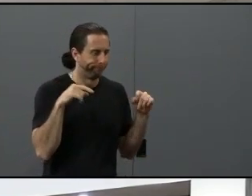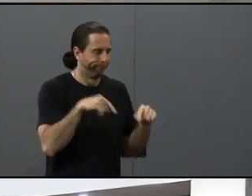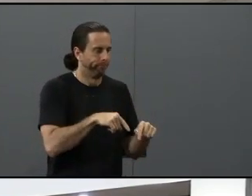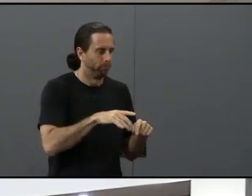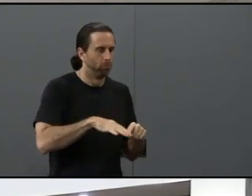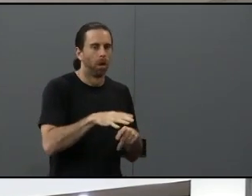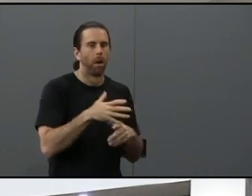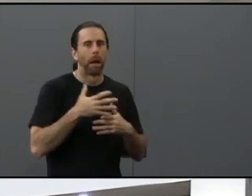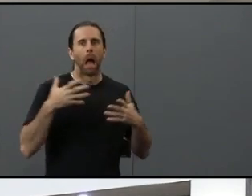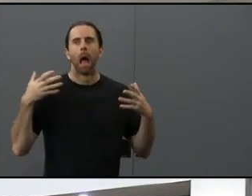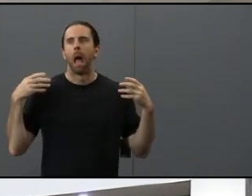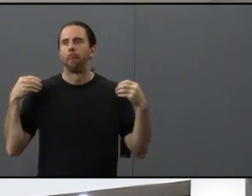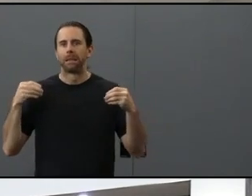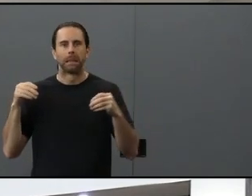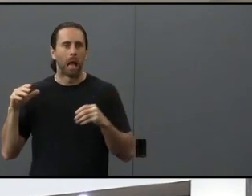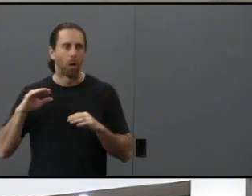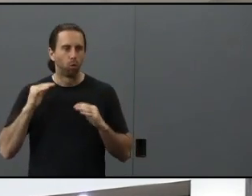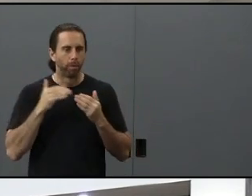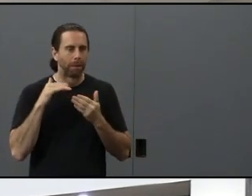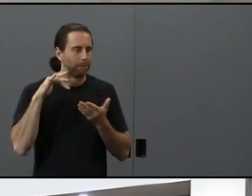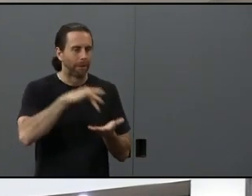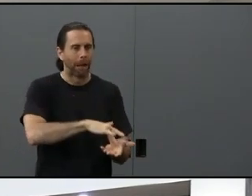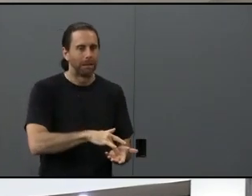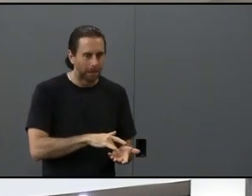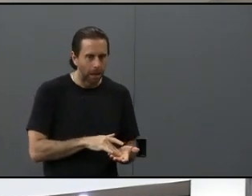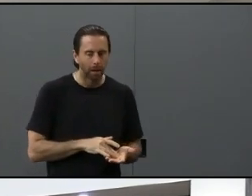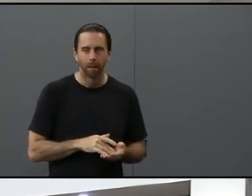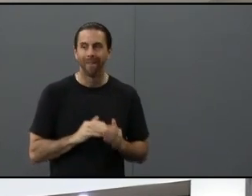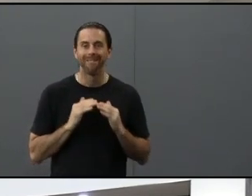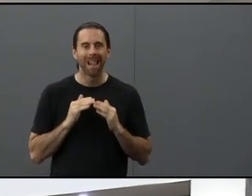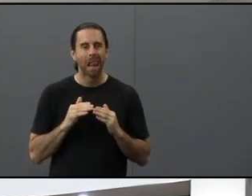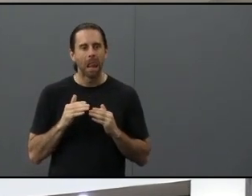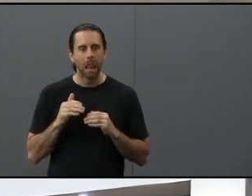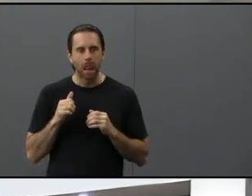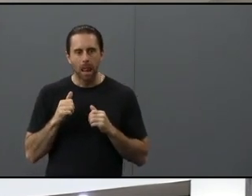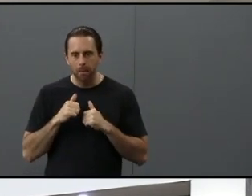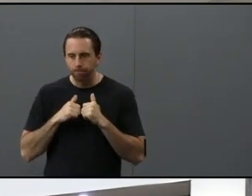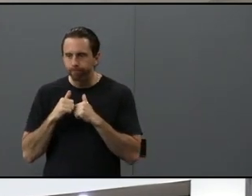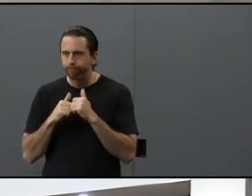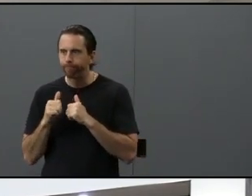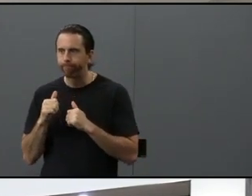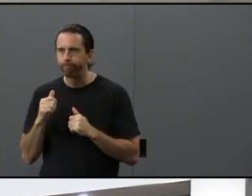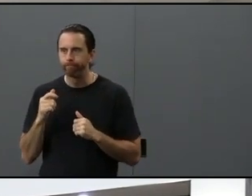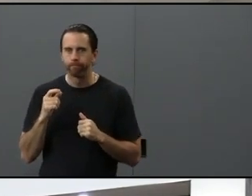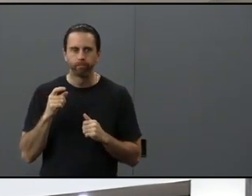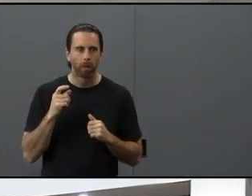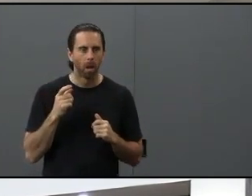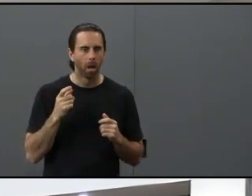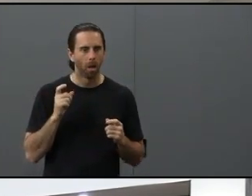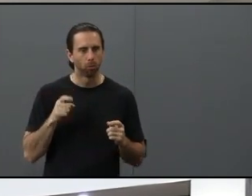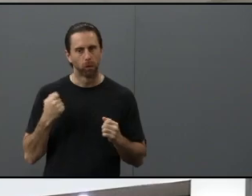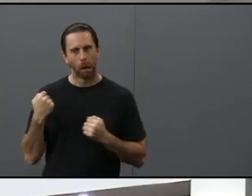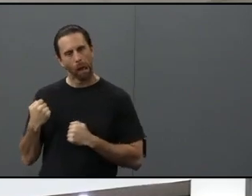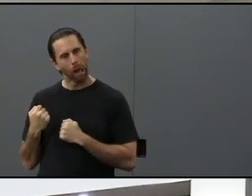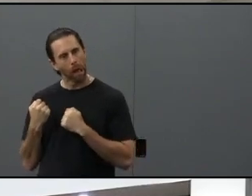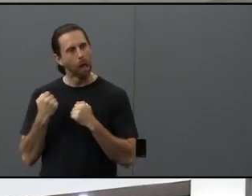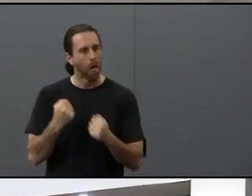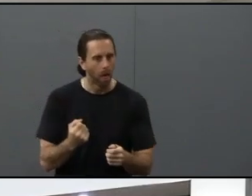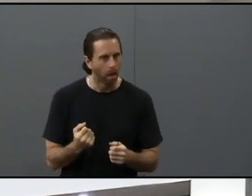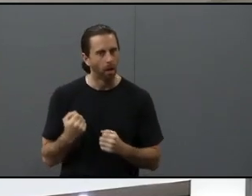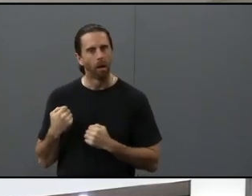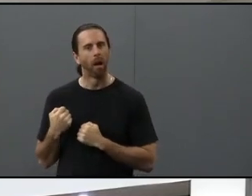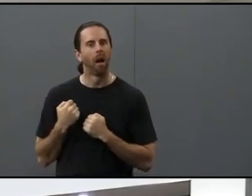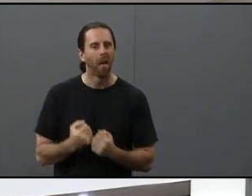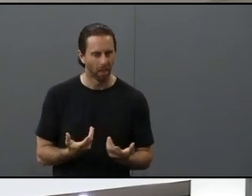supermarchés et puis bon la ville est constue de telle façon qu'on est obligé de prendre notre auto pour se déplacer